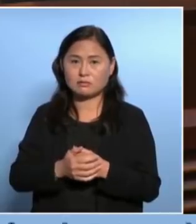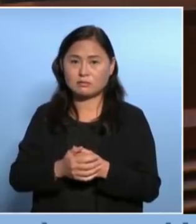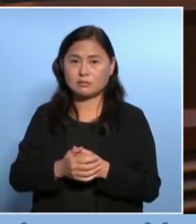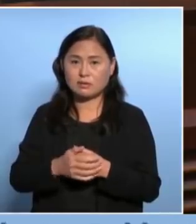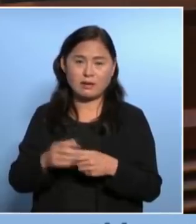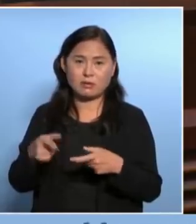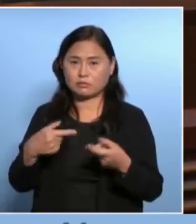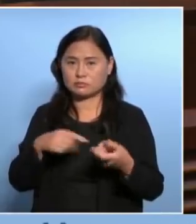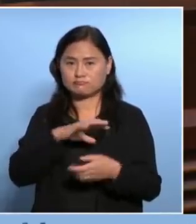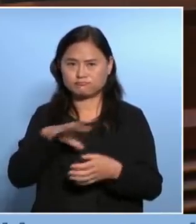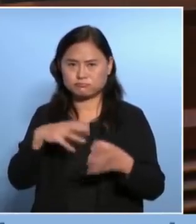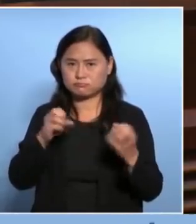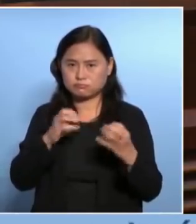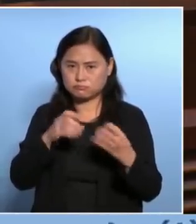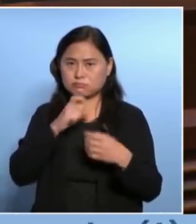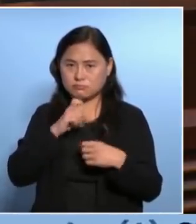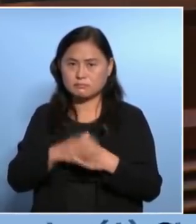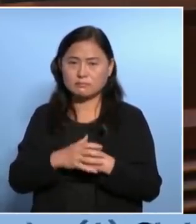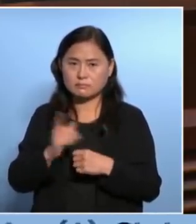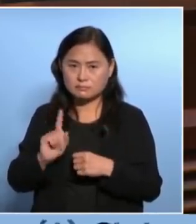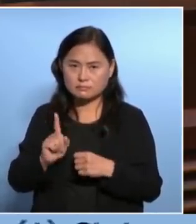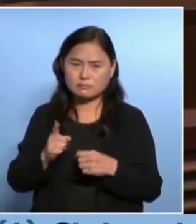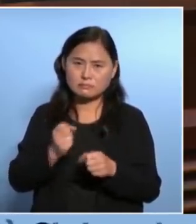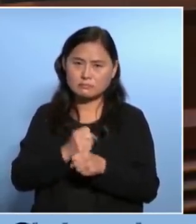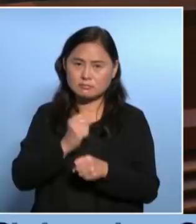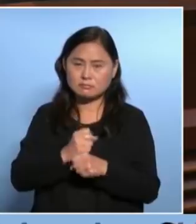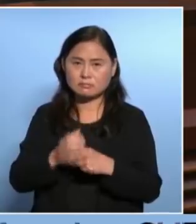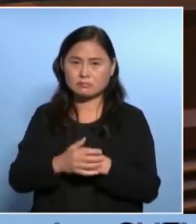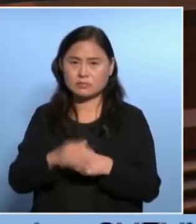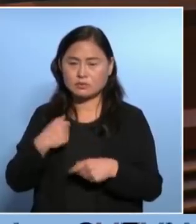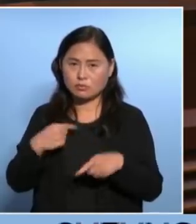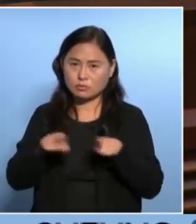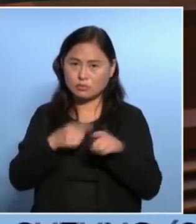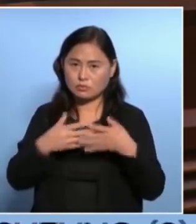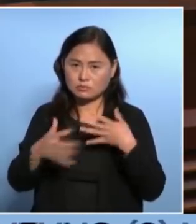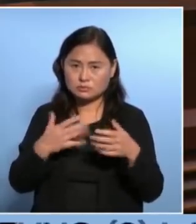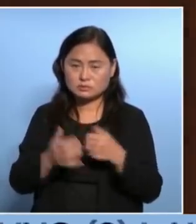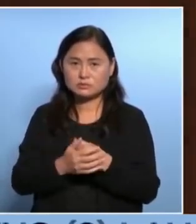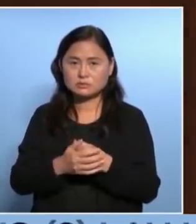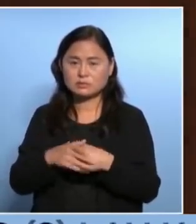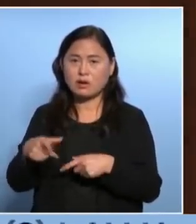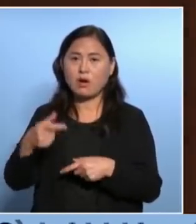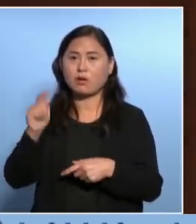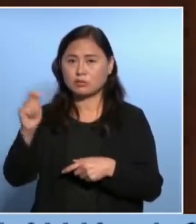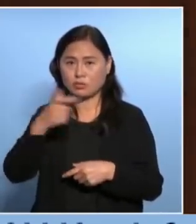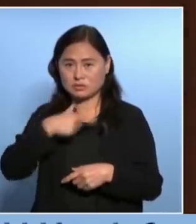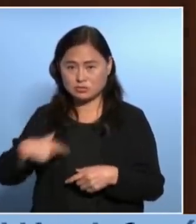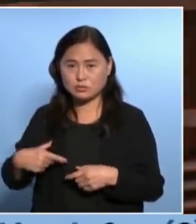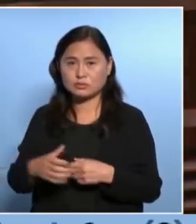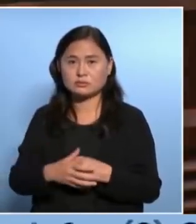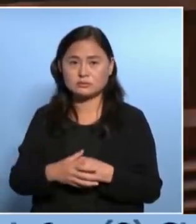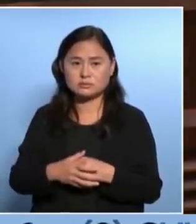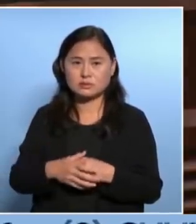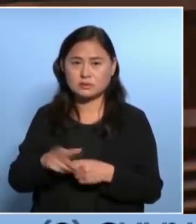大家都有討論應該點樣做。不同嘅時候，我嘅同事也好，我本身也好，以及不同嘅